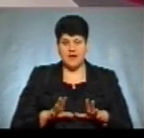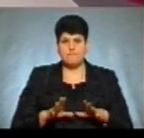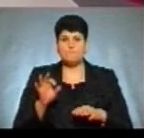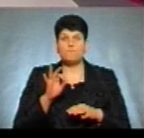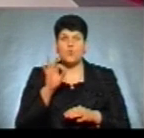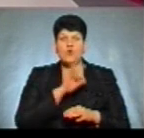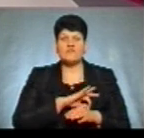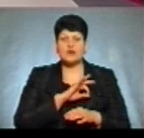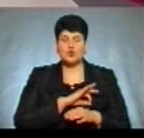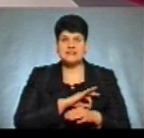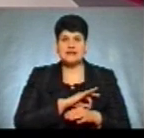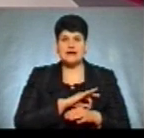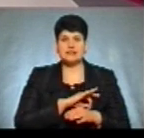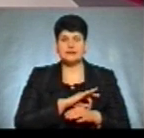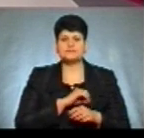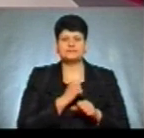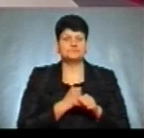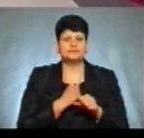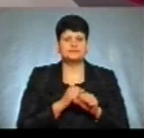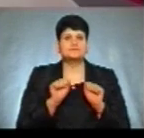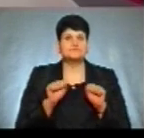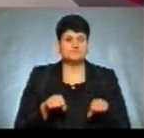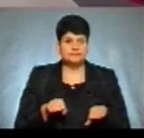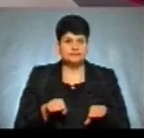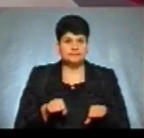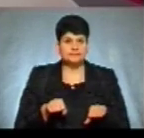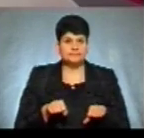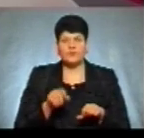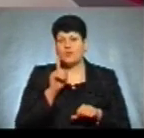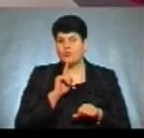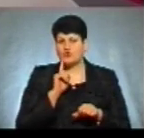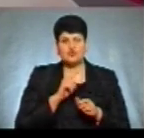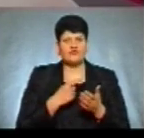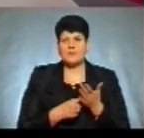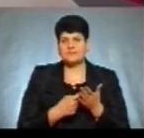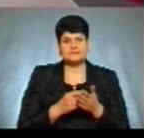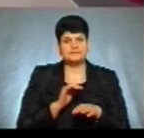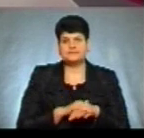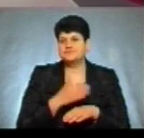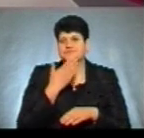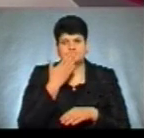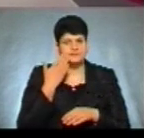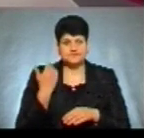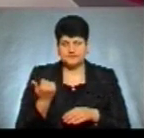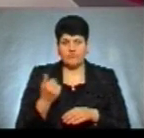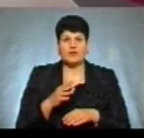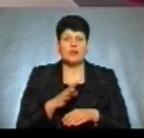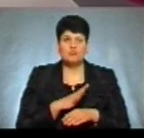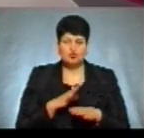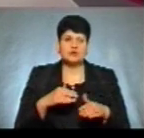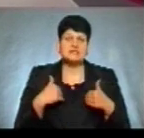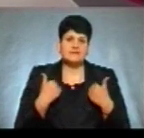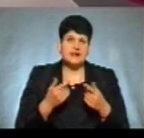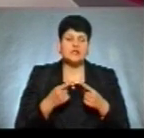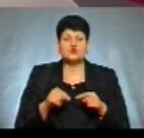використання адмінресурсу. Поки що вони свого підтвердження не знайшли. Були звернення про те, що